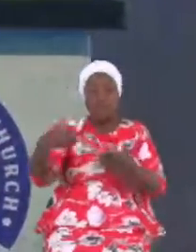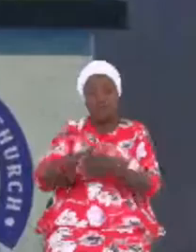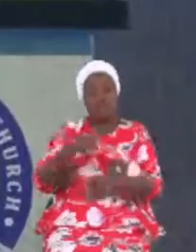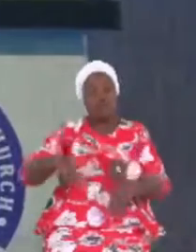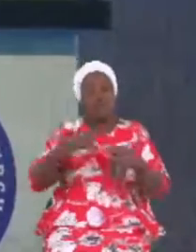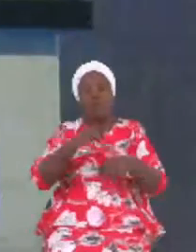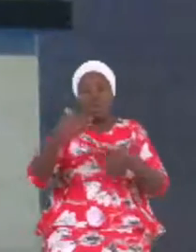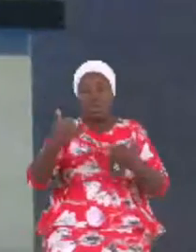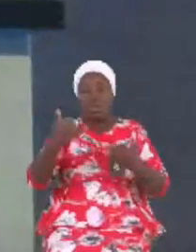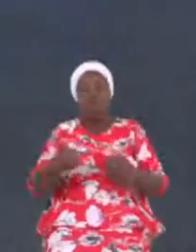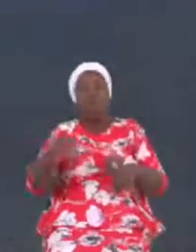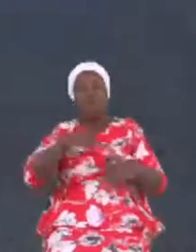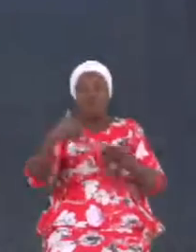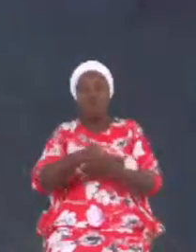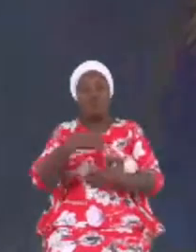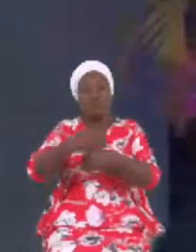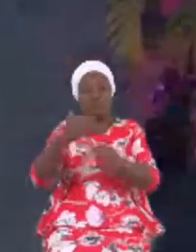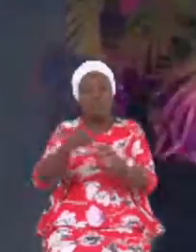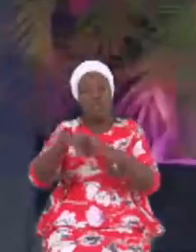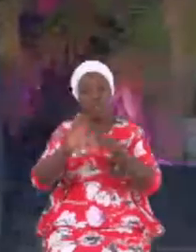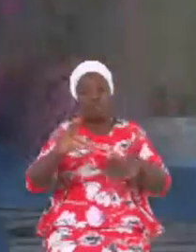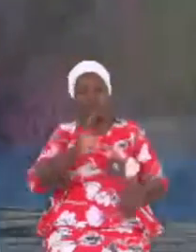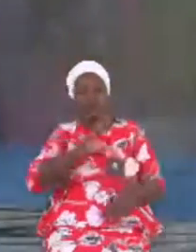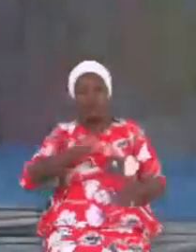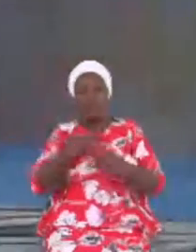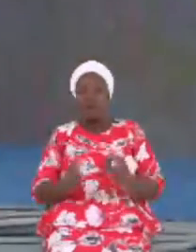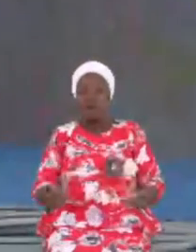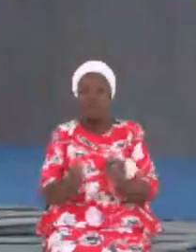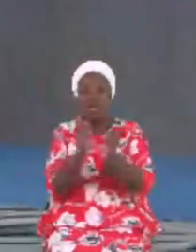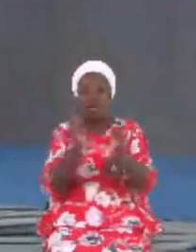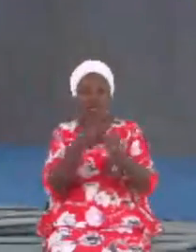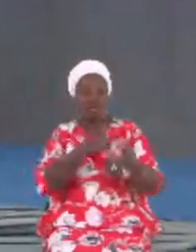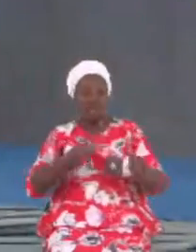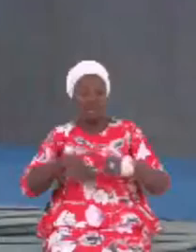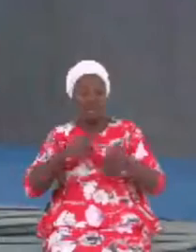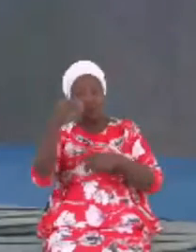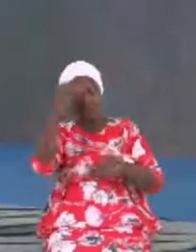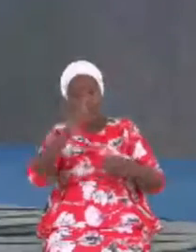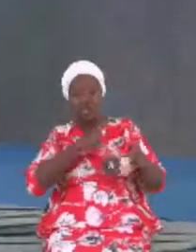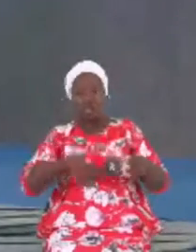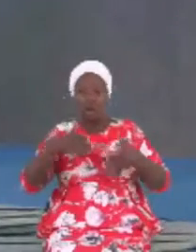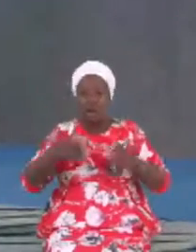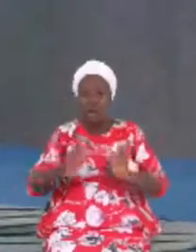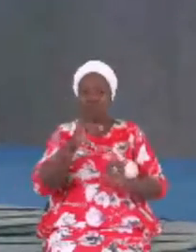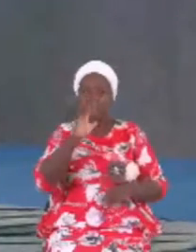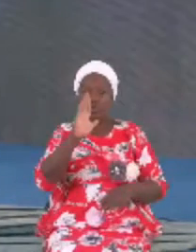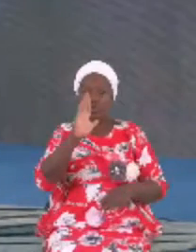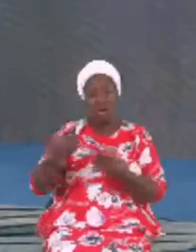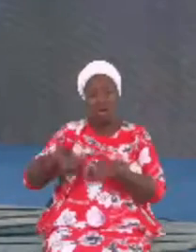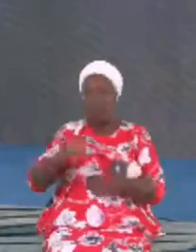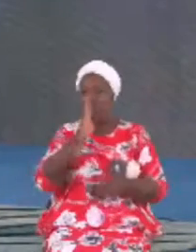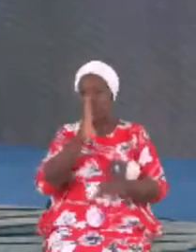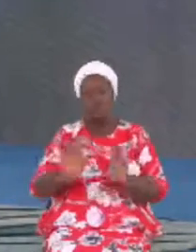une nouvelle vie, tu es une nouvelle créature en Christ. Si tu as rencontré le Seigneur, si tu connais le Seigneur, que ton cœur ne se trouble